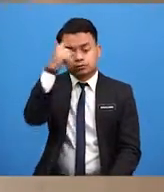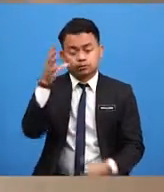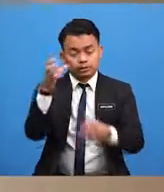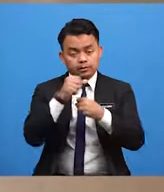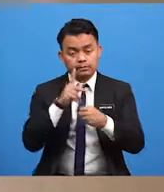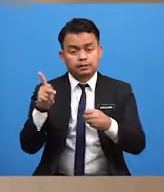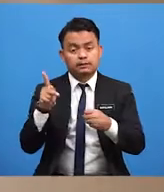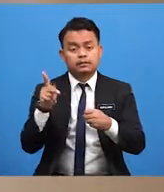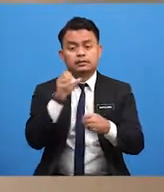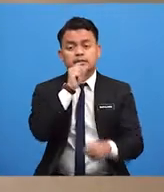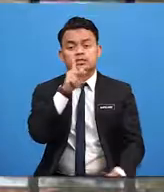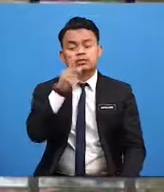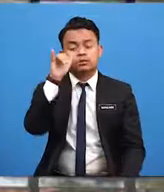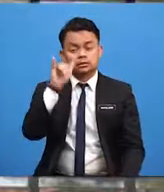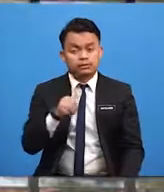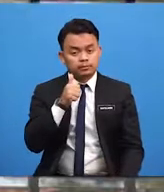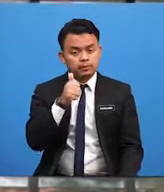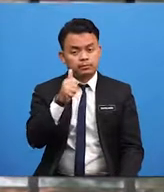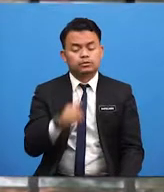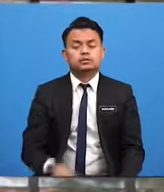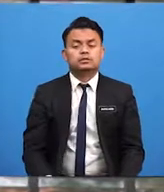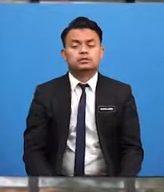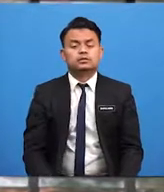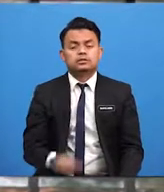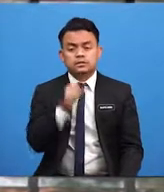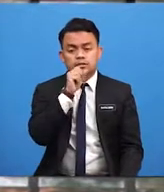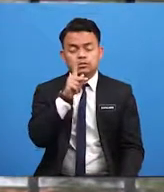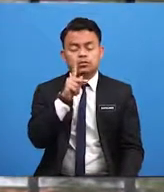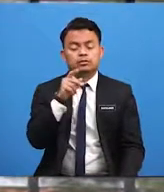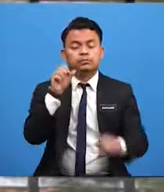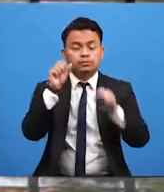Untuk mendapatkan stok yang berkualiti, stok ayam